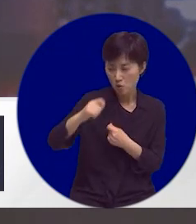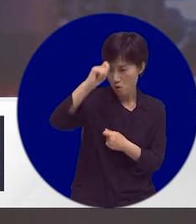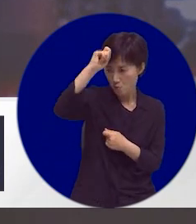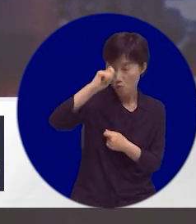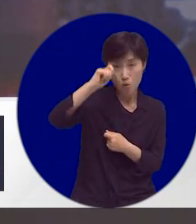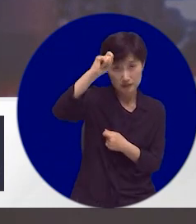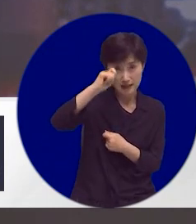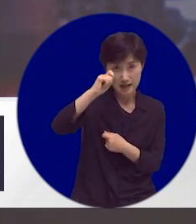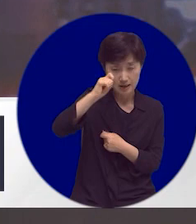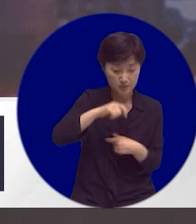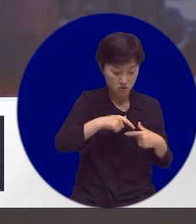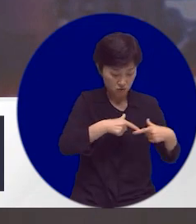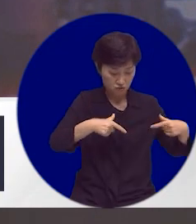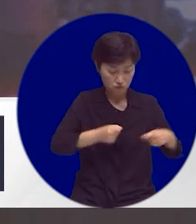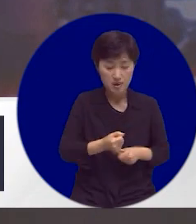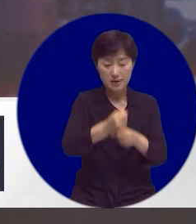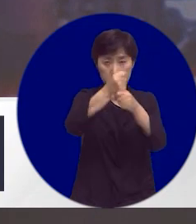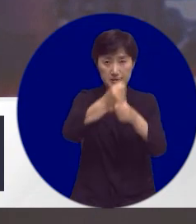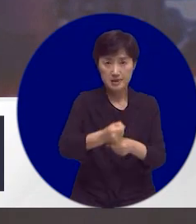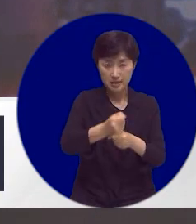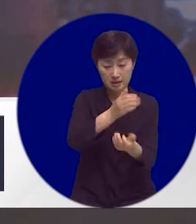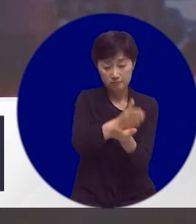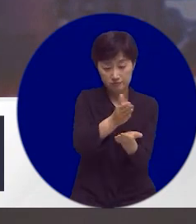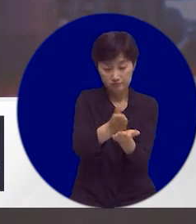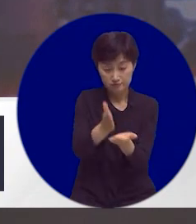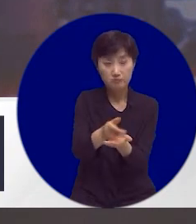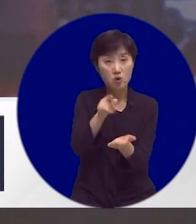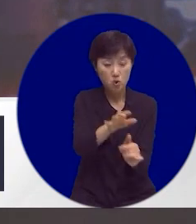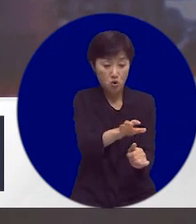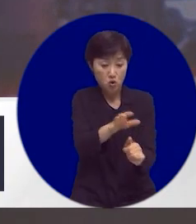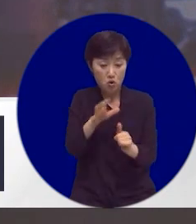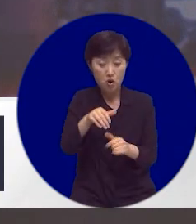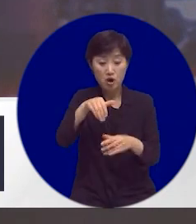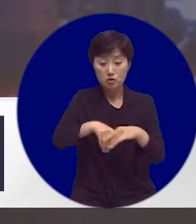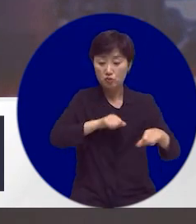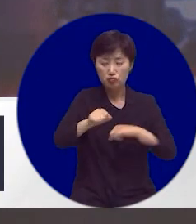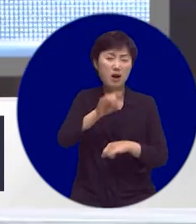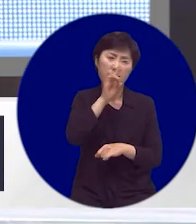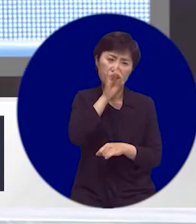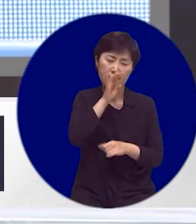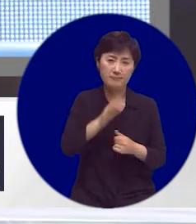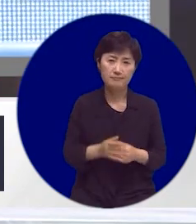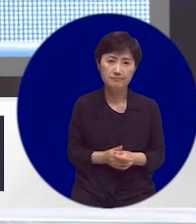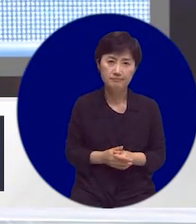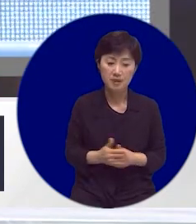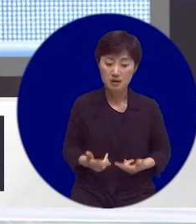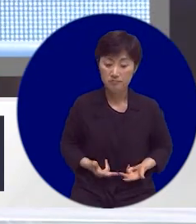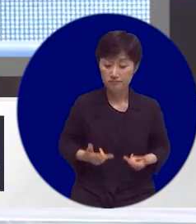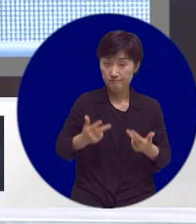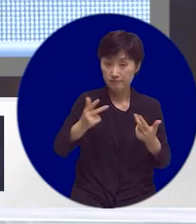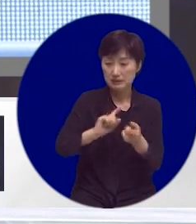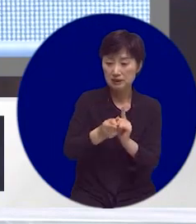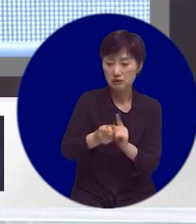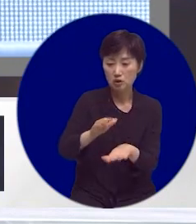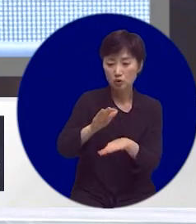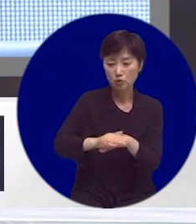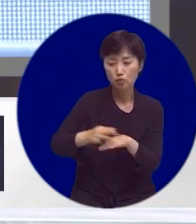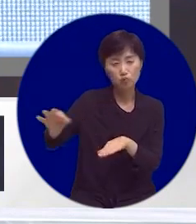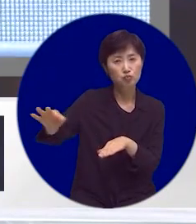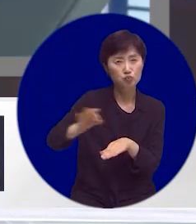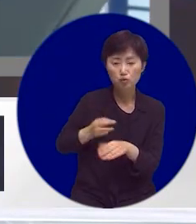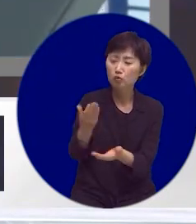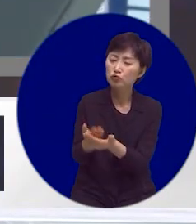모자나 옷, 표찰, 피켓, 그 밖에 소품을 활용하여 선거운동을 할 수 없고 자원봉사의 대가로 수당이나